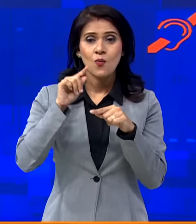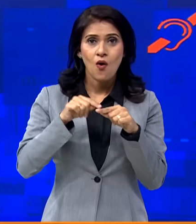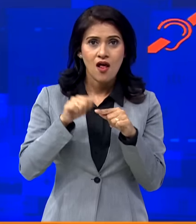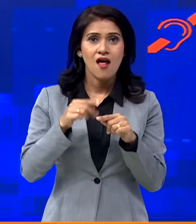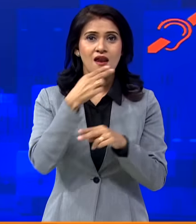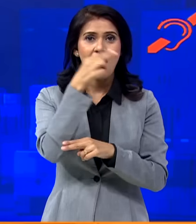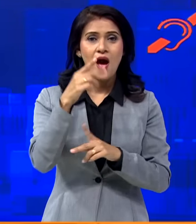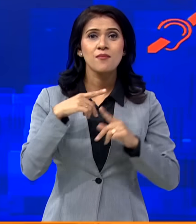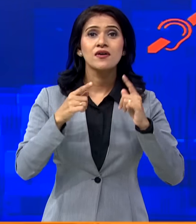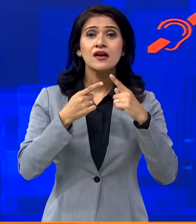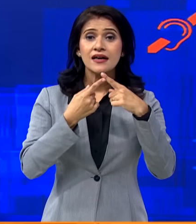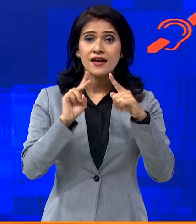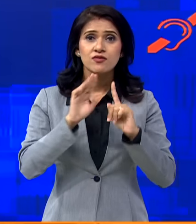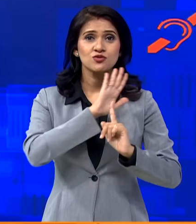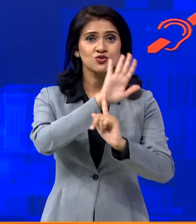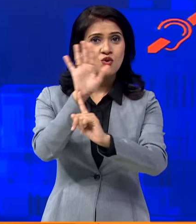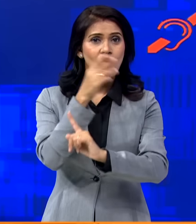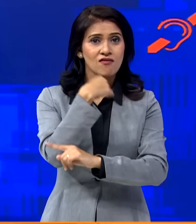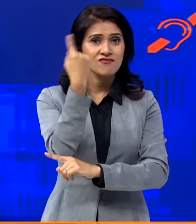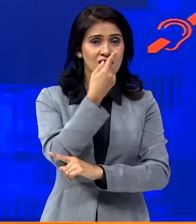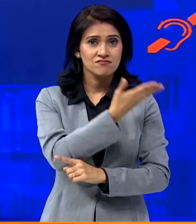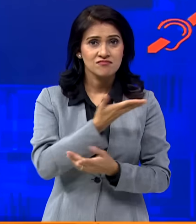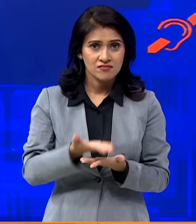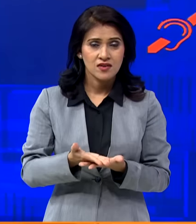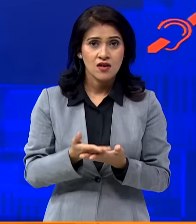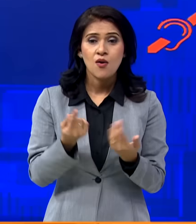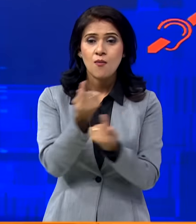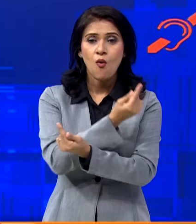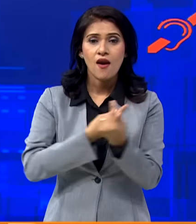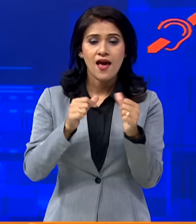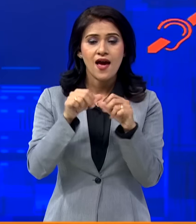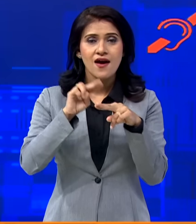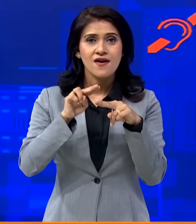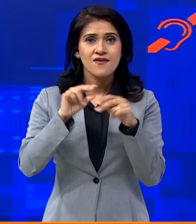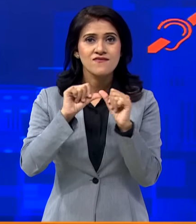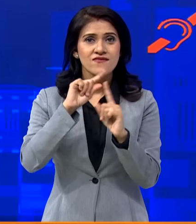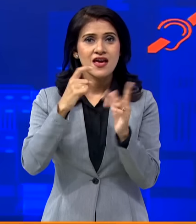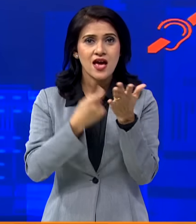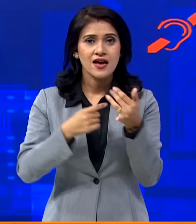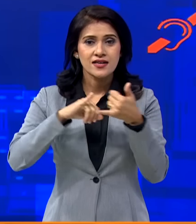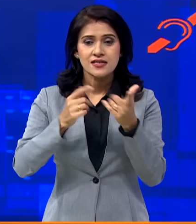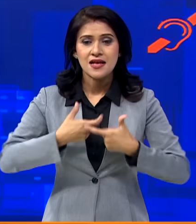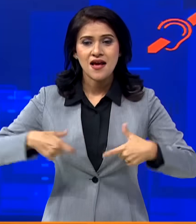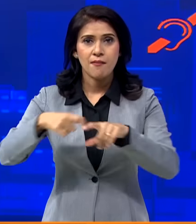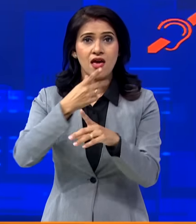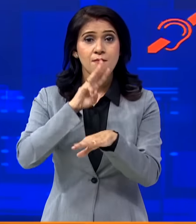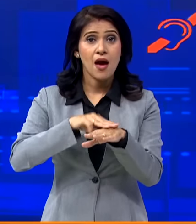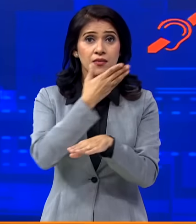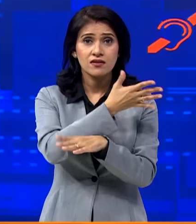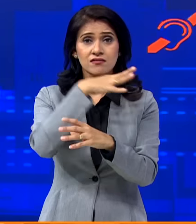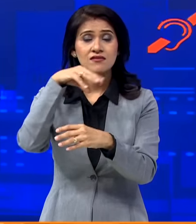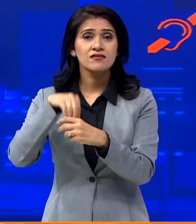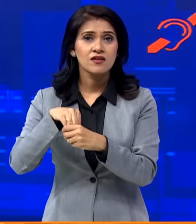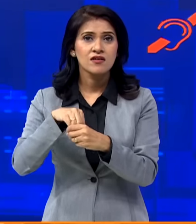सम्मान दिया पॉलिटिकल अफेयर्स कमेटी का मेंबर बनाया लेकिन आपने पीठ में छुरा घूप